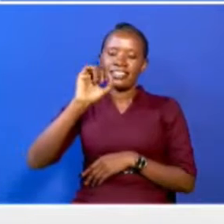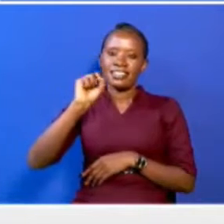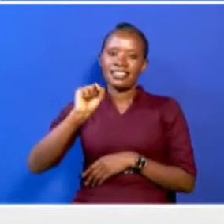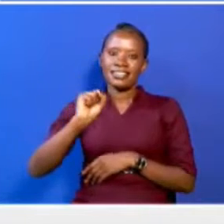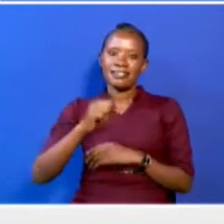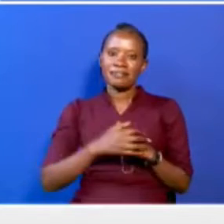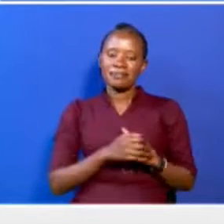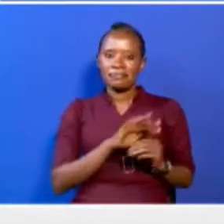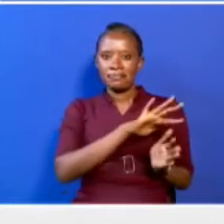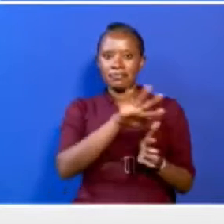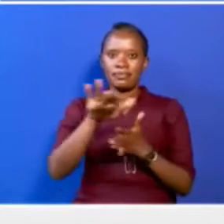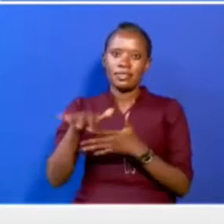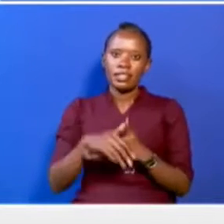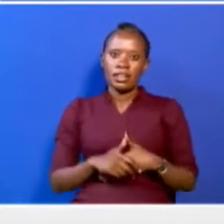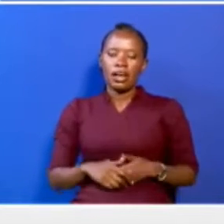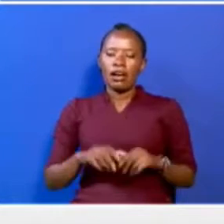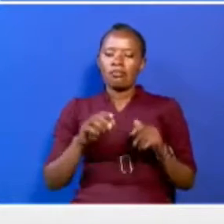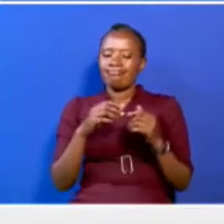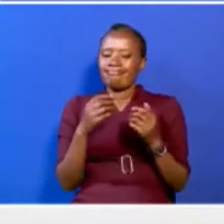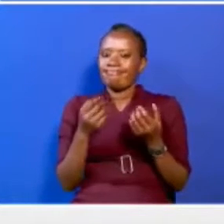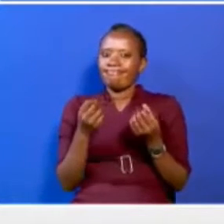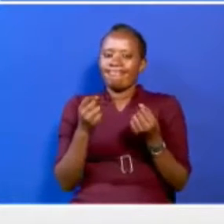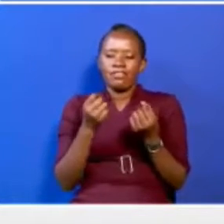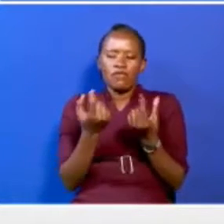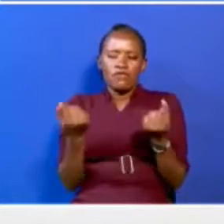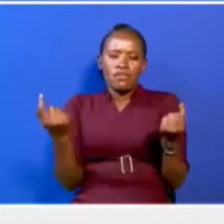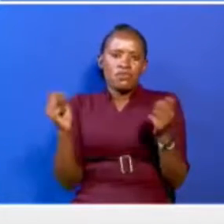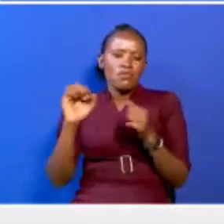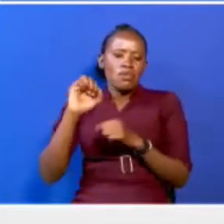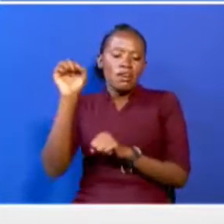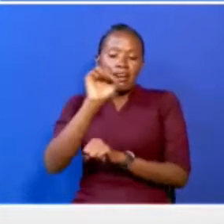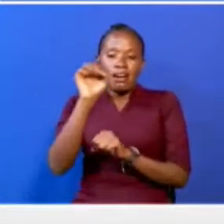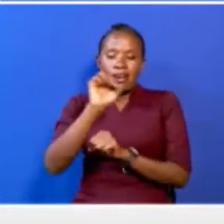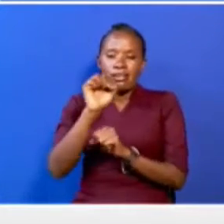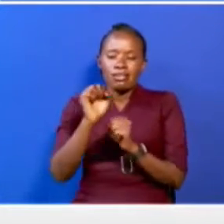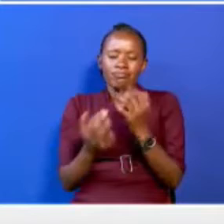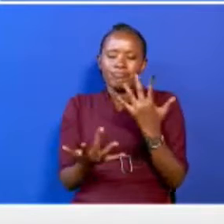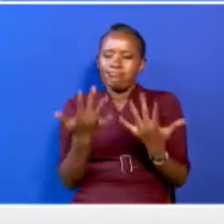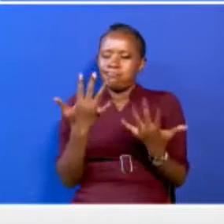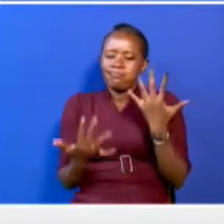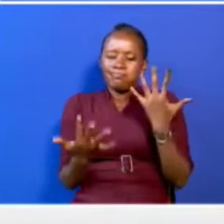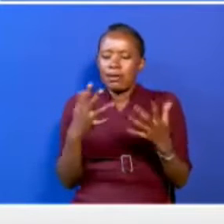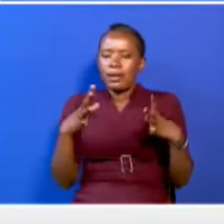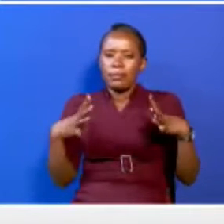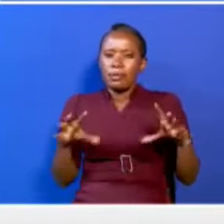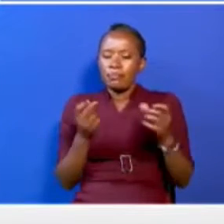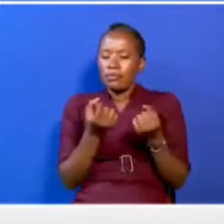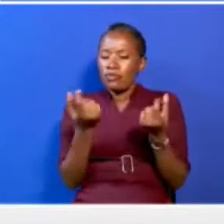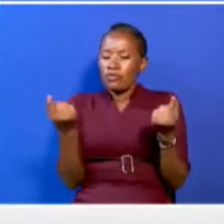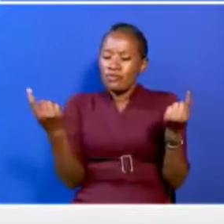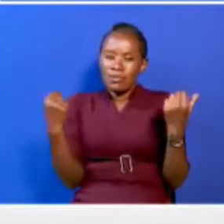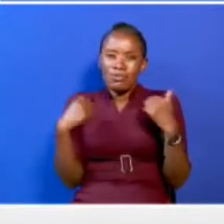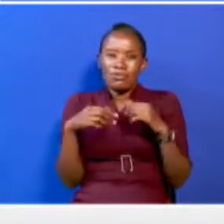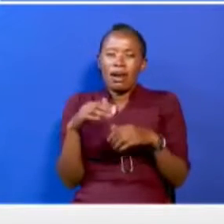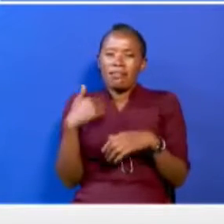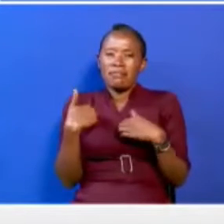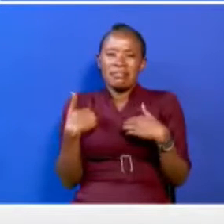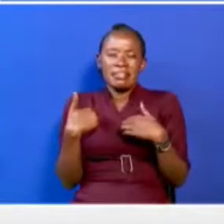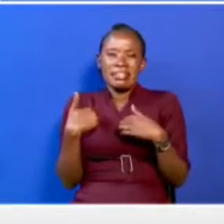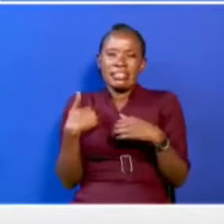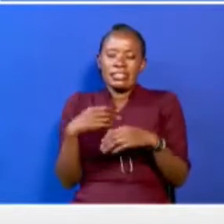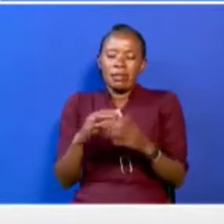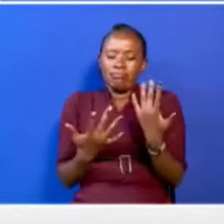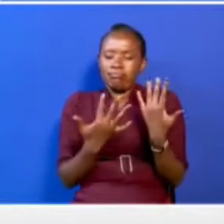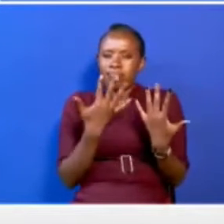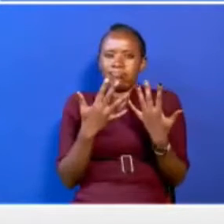Na taarifa kuu ambapo magari kadhaa yameripotiwa kuteketea na watu kadhaa kujeruhiwa baada ya moto mkubwa kuzuka wakati